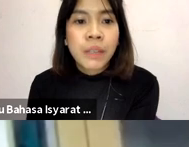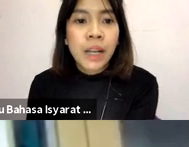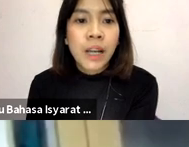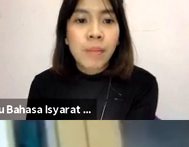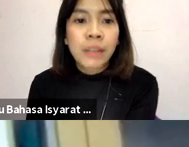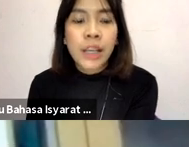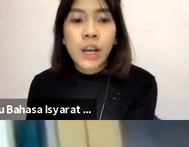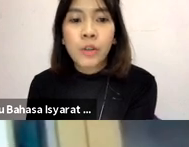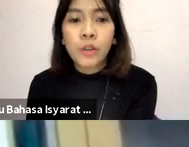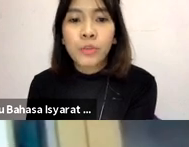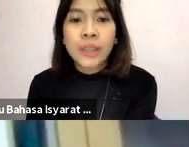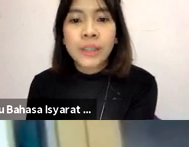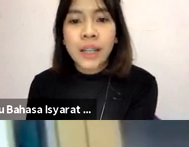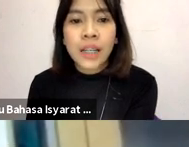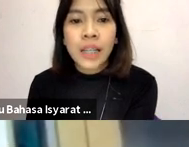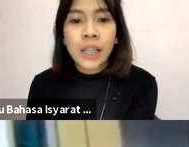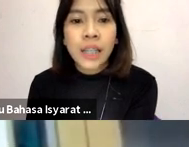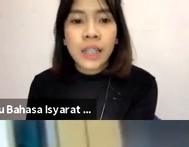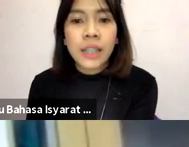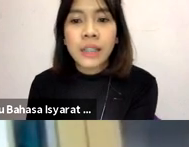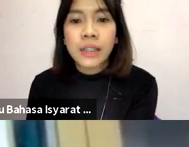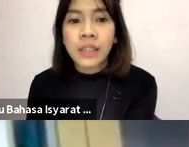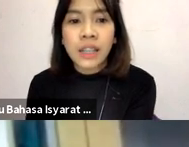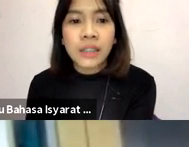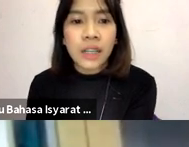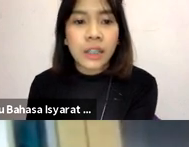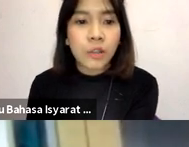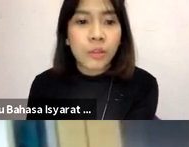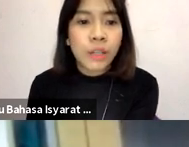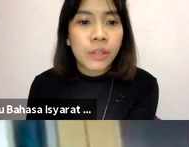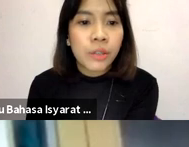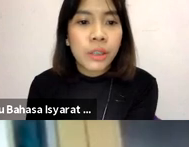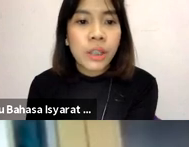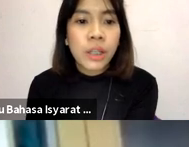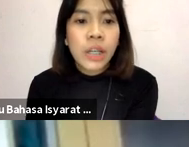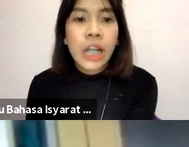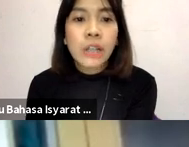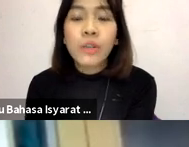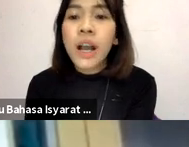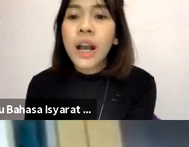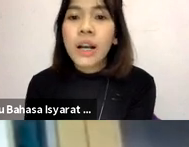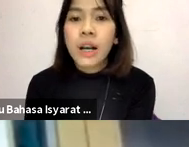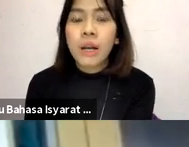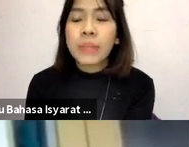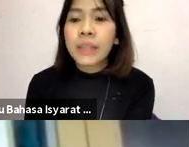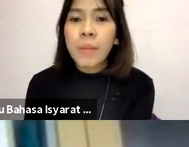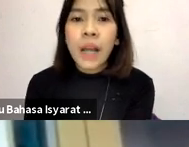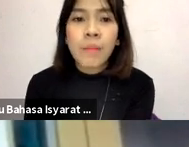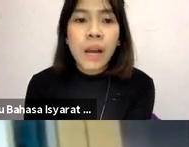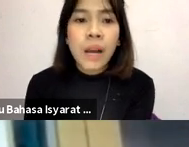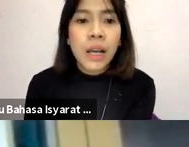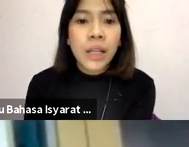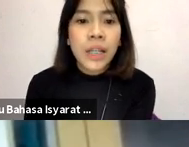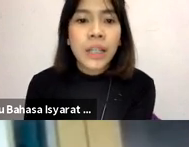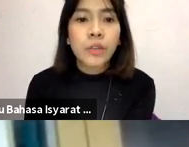besar harapan saya untuk di kegiatan ini style secara terus-menerus dan juga bisa